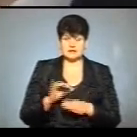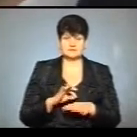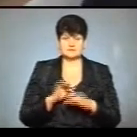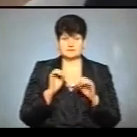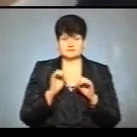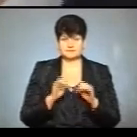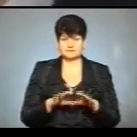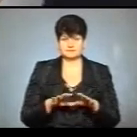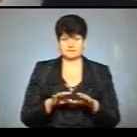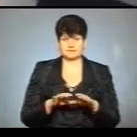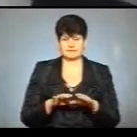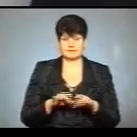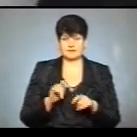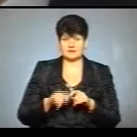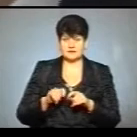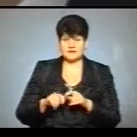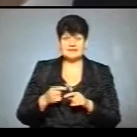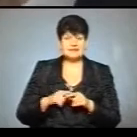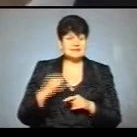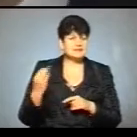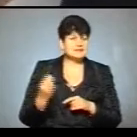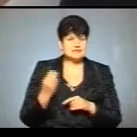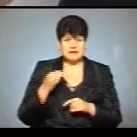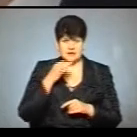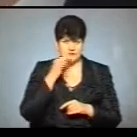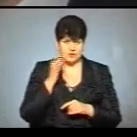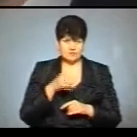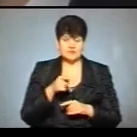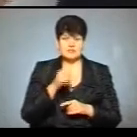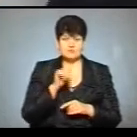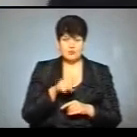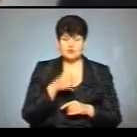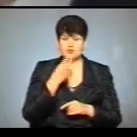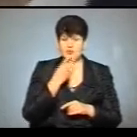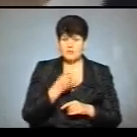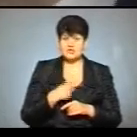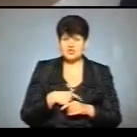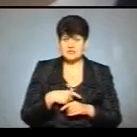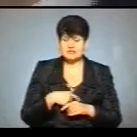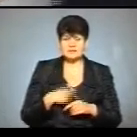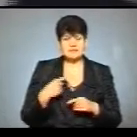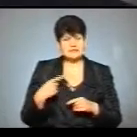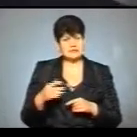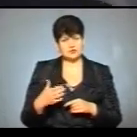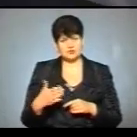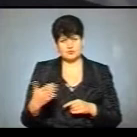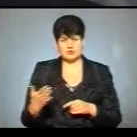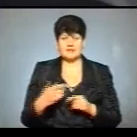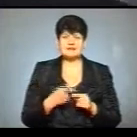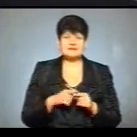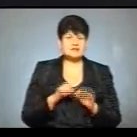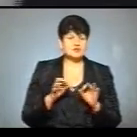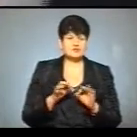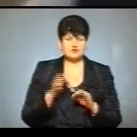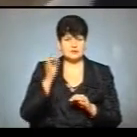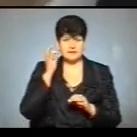цю сертифікацію. Це цікаво, це буде цікавий абсолютно досвід. Вони зможуть побачити себе абсолютно з іншого боку. Це нічого не